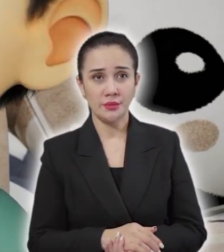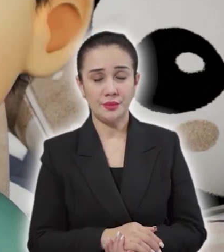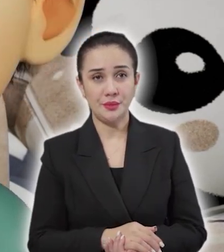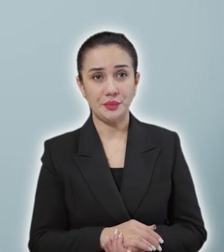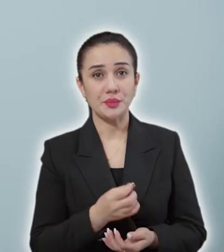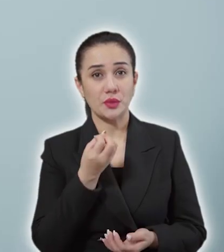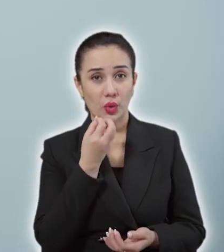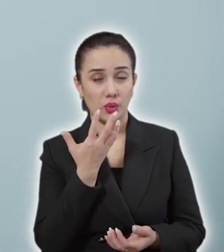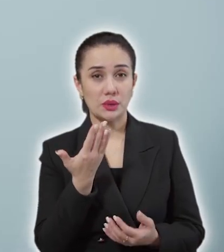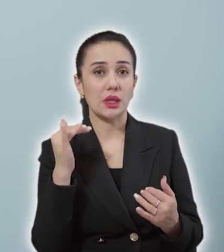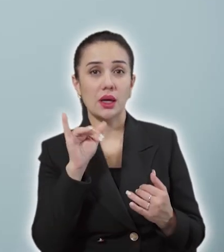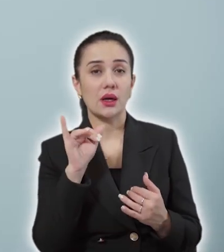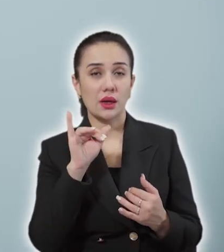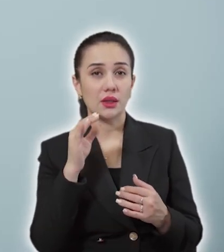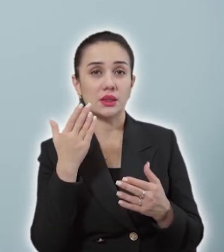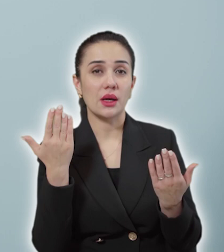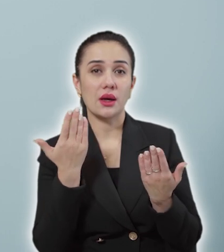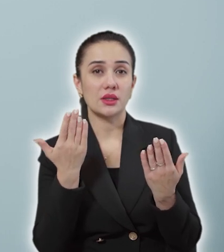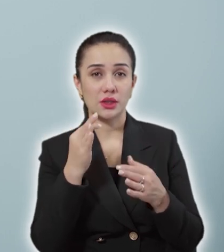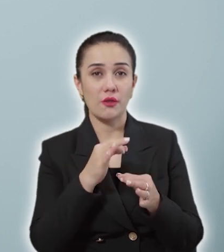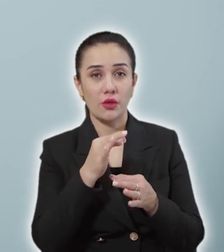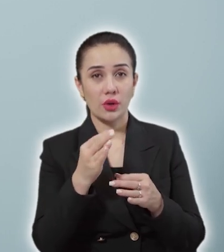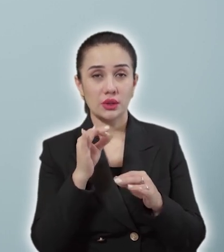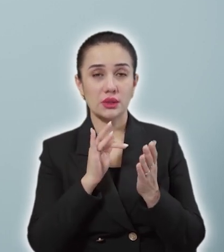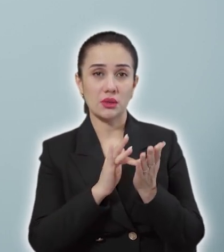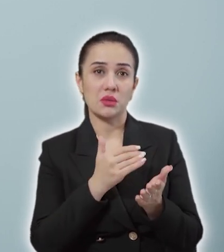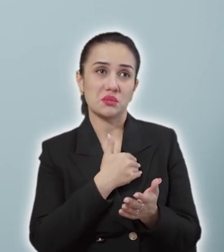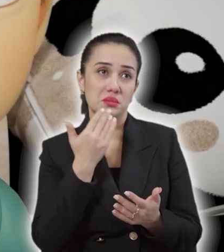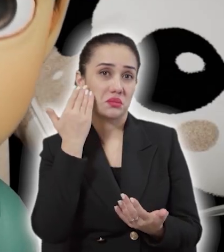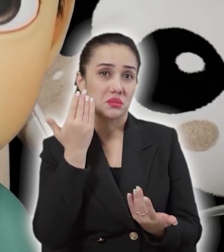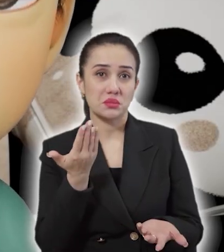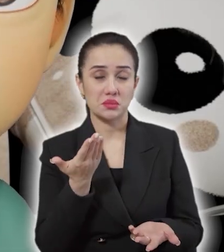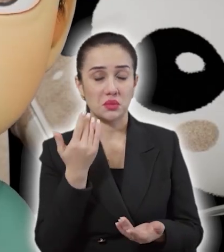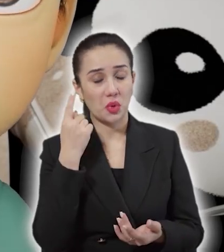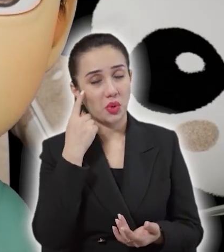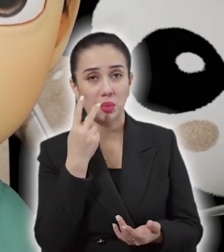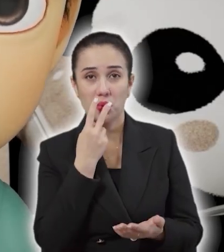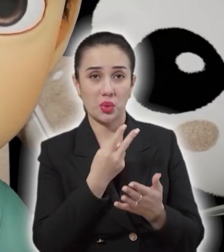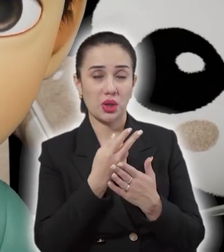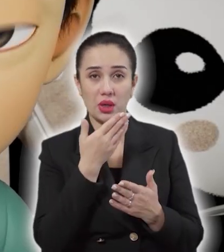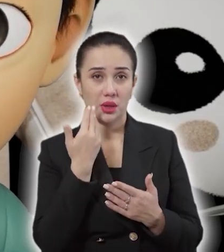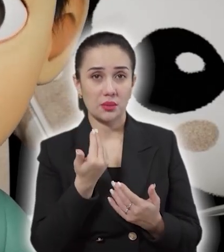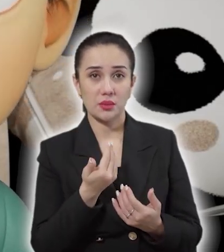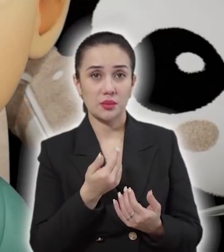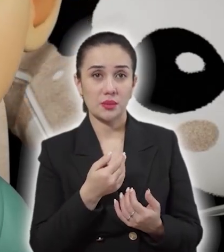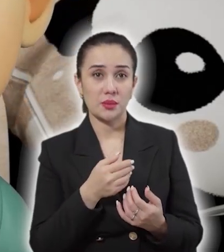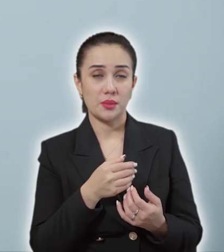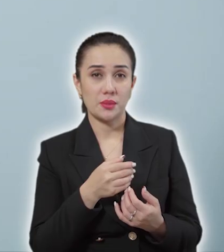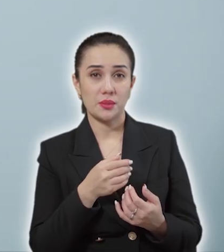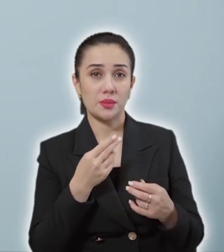edim. Xo'sh, qaysi viloyatga sayohat qilmoqchisan? Bilmasam, hali o'ylab